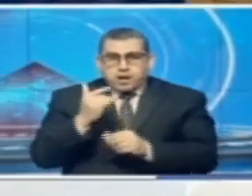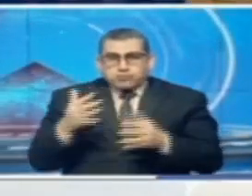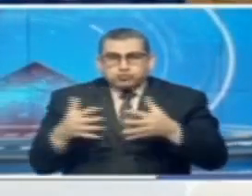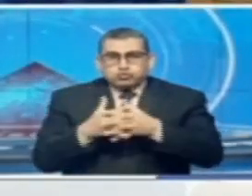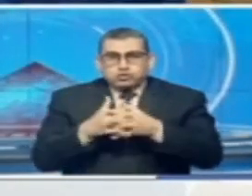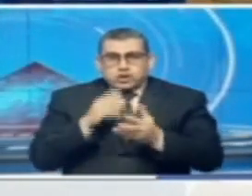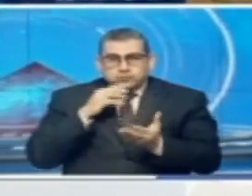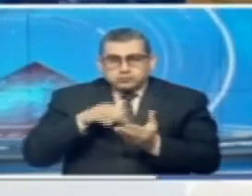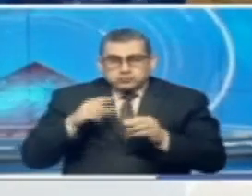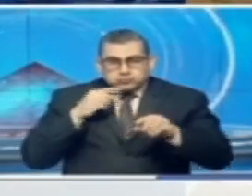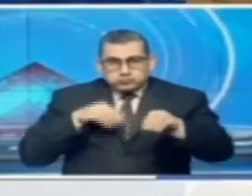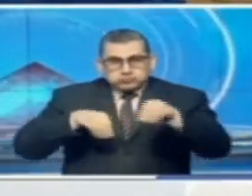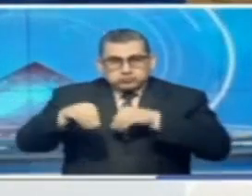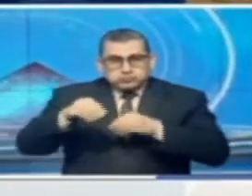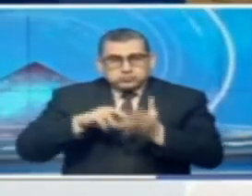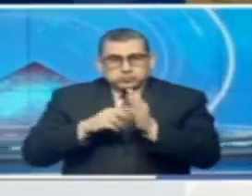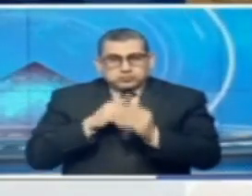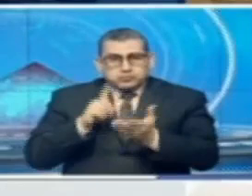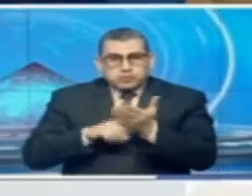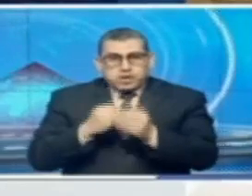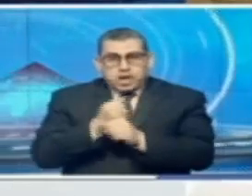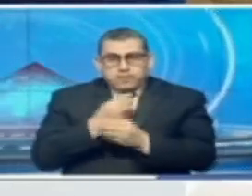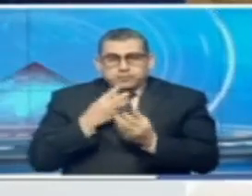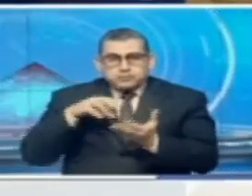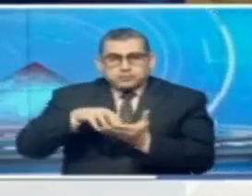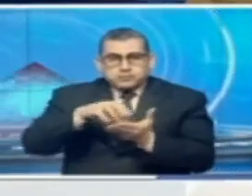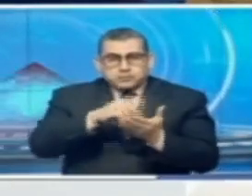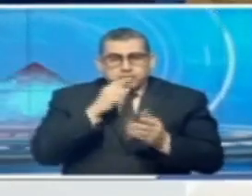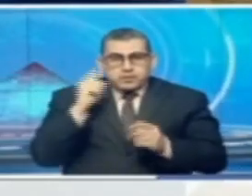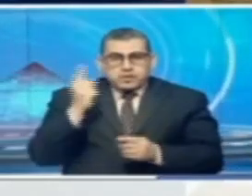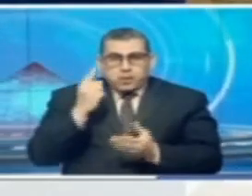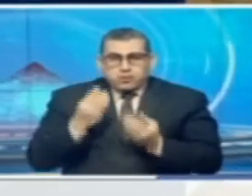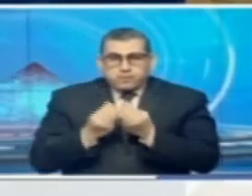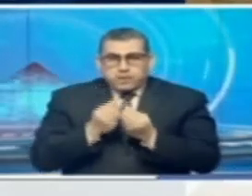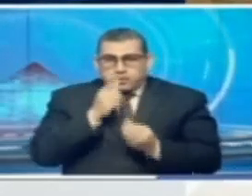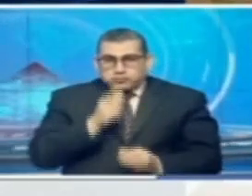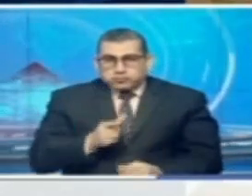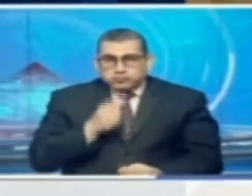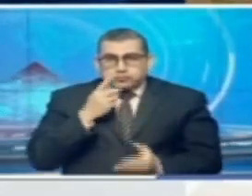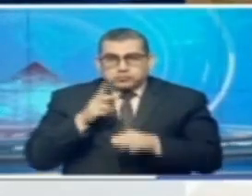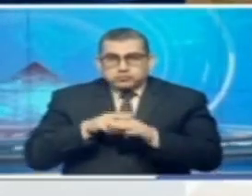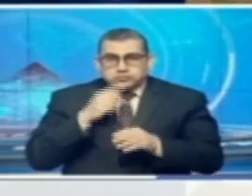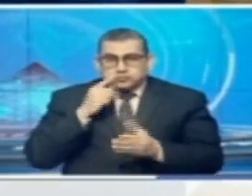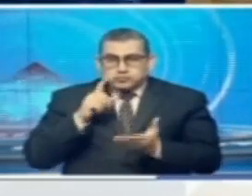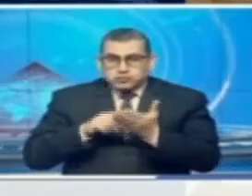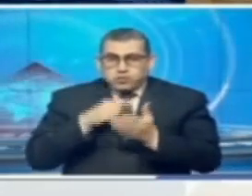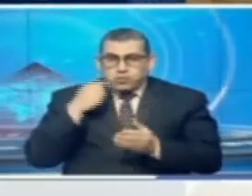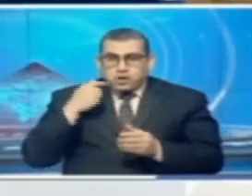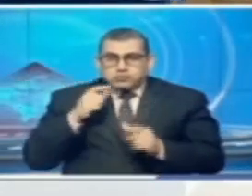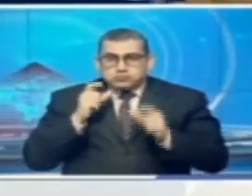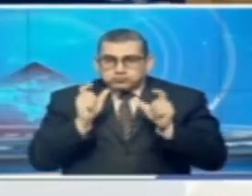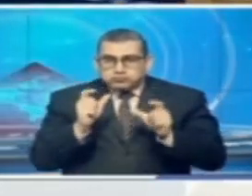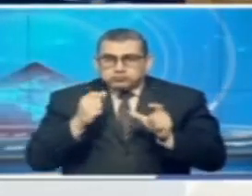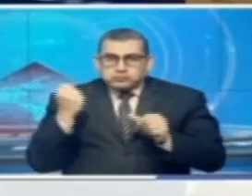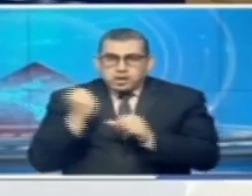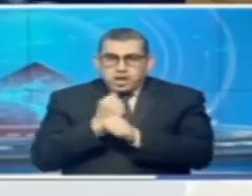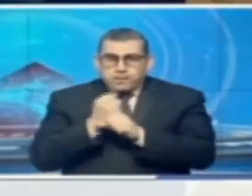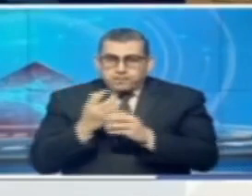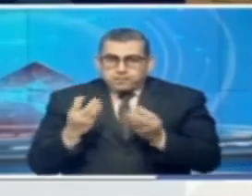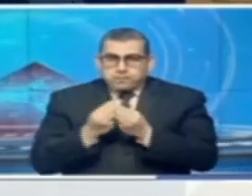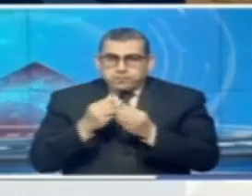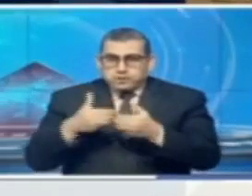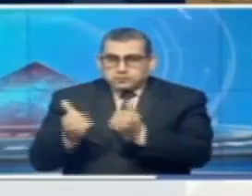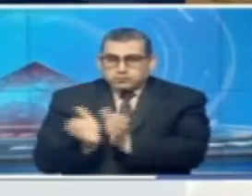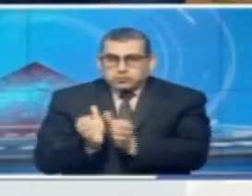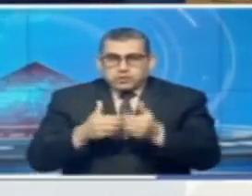المشترك وتنسيق المواقف إزاء القضايا الإقليمية والدولية، كما تم التأكيد على الحرص على العمل معا في